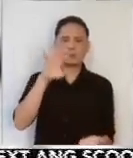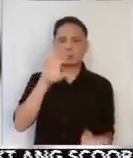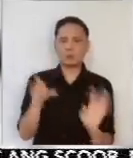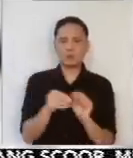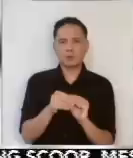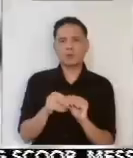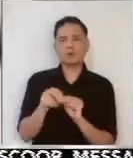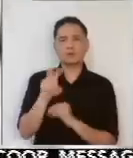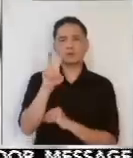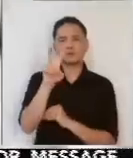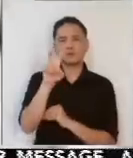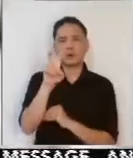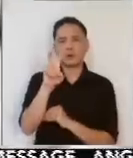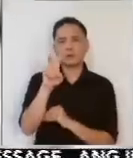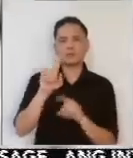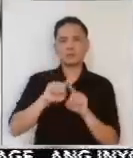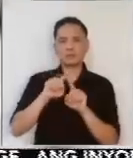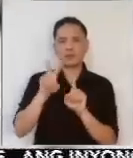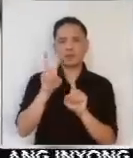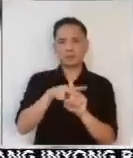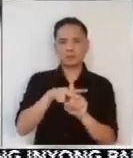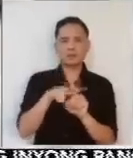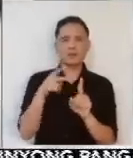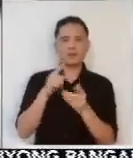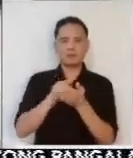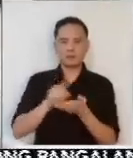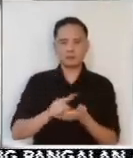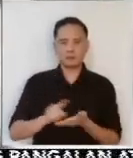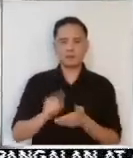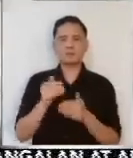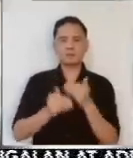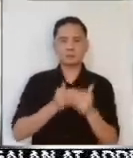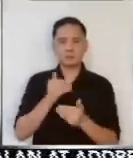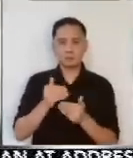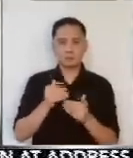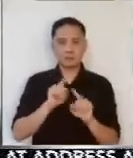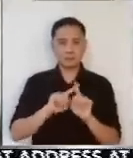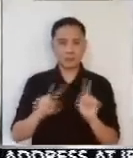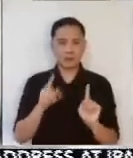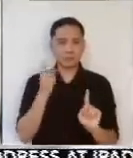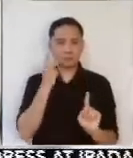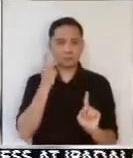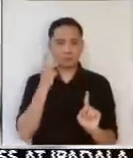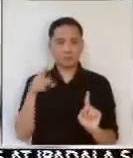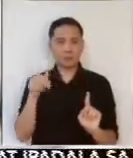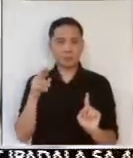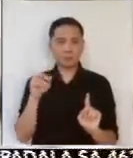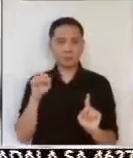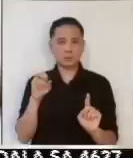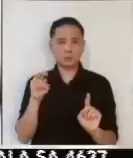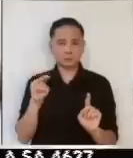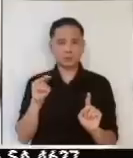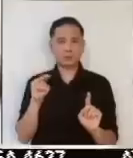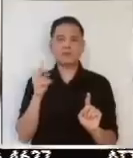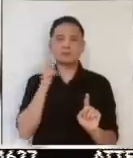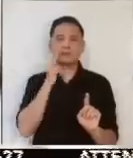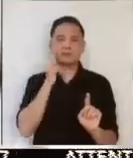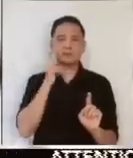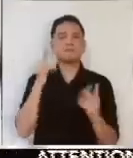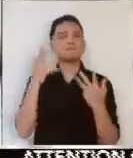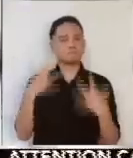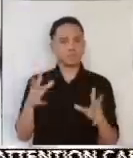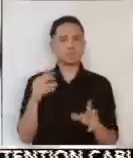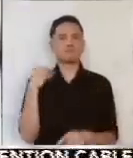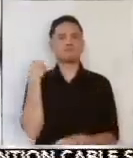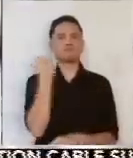ang pinoproseso. Pero sa kaso ni Lance Corporal Joseph Scott Pemberton, kusang ibinigay ni Pangulong Duterte ang absolute pardon. Wala